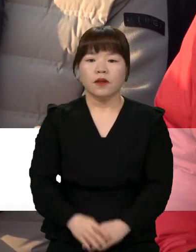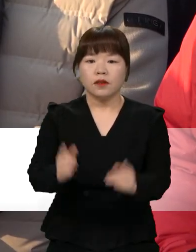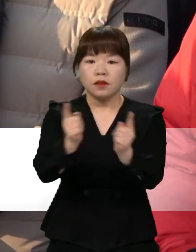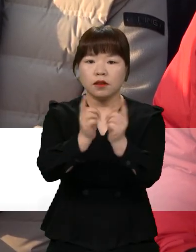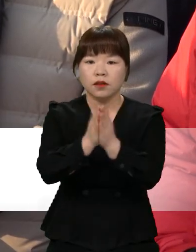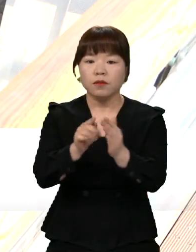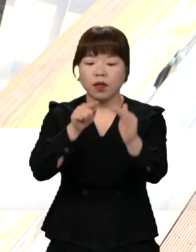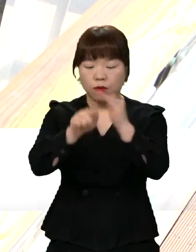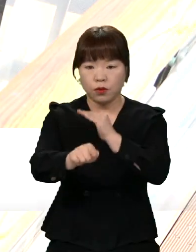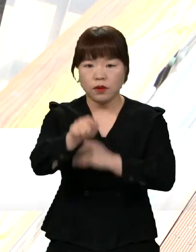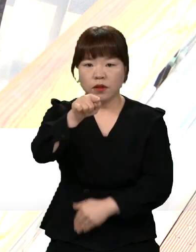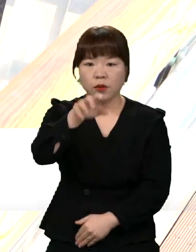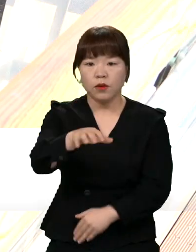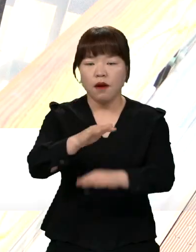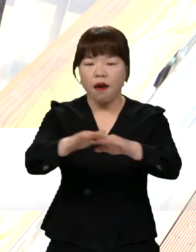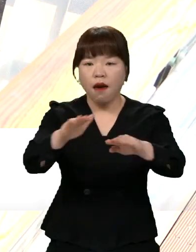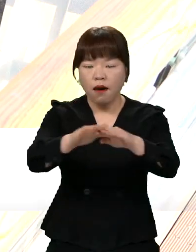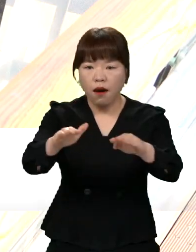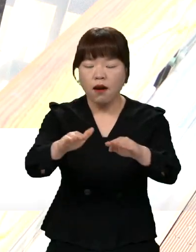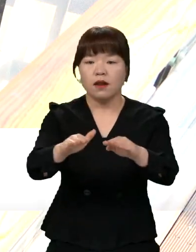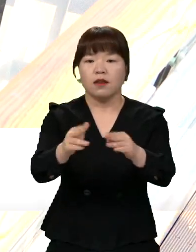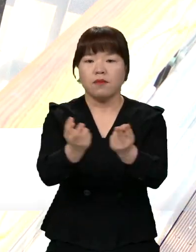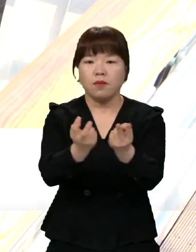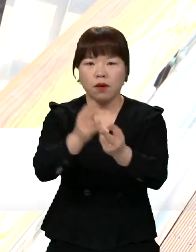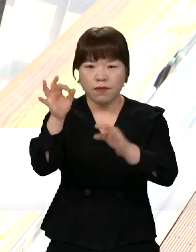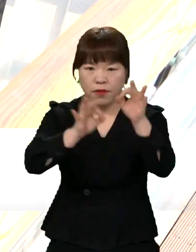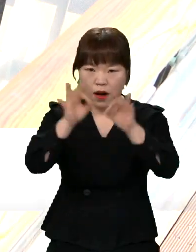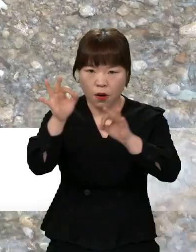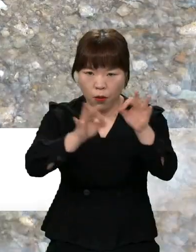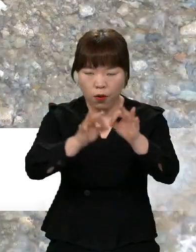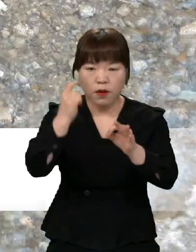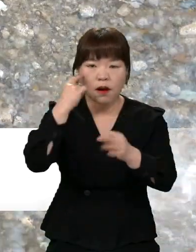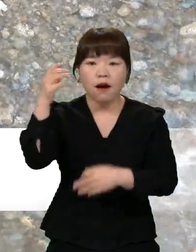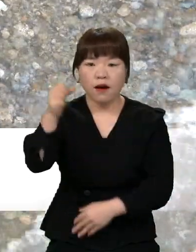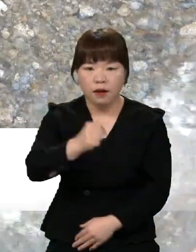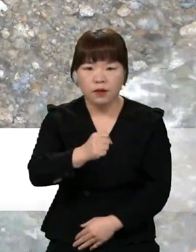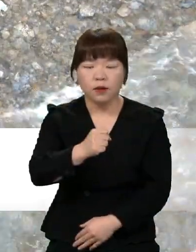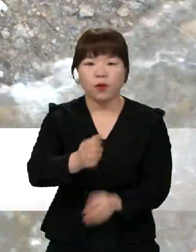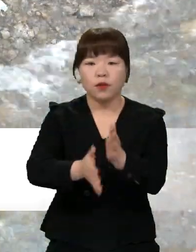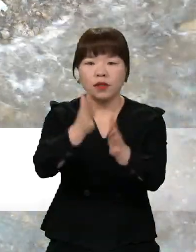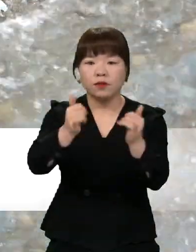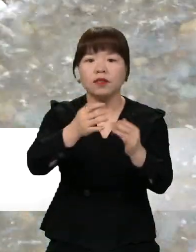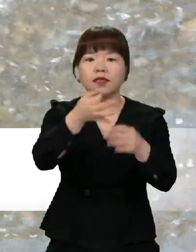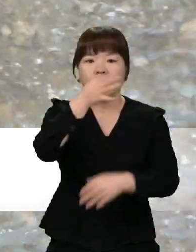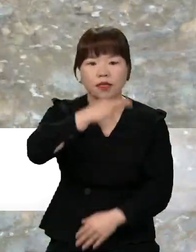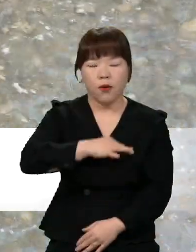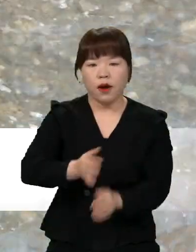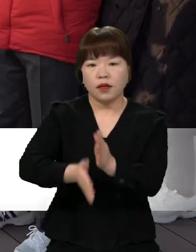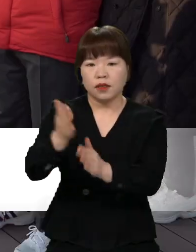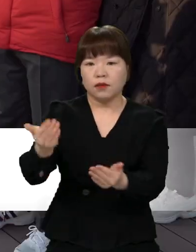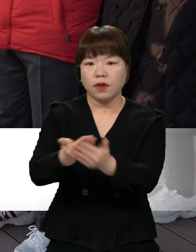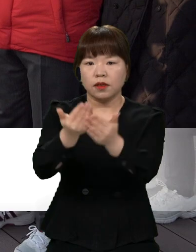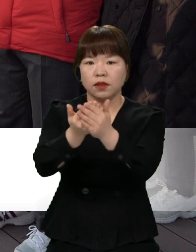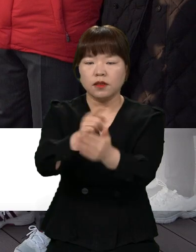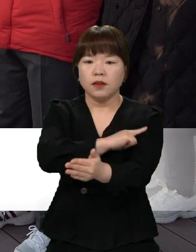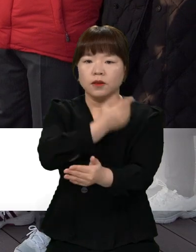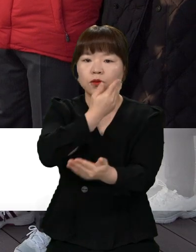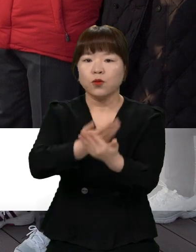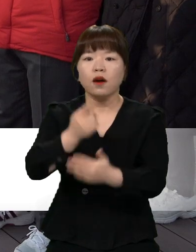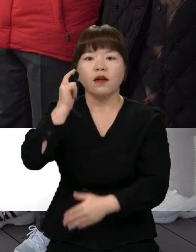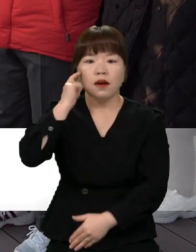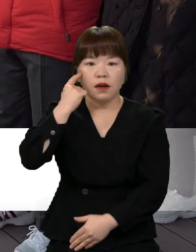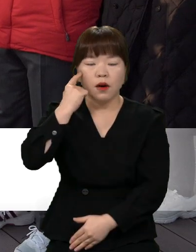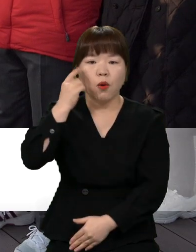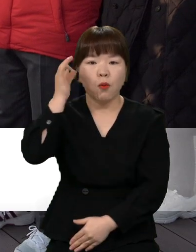현장에서을 찾고 시정 현안을 해결해 나간다는 방침으로 시민의 이익과 시정발전을 최우선으로 하며